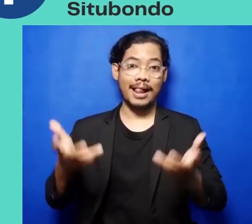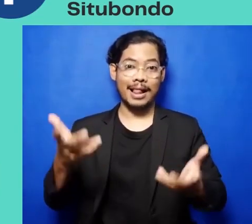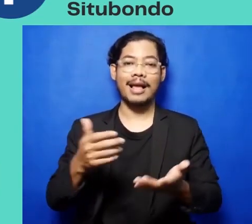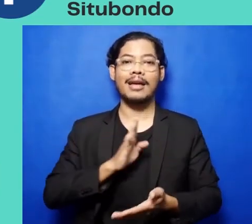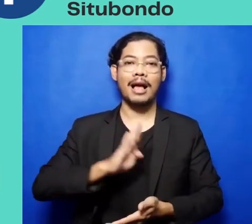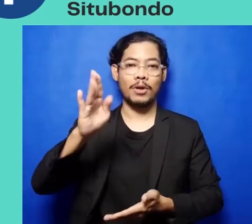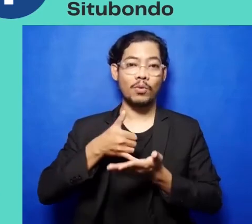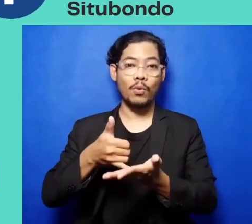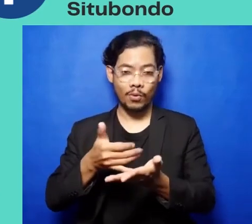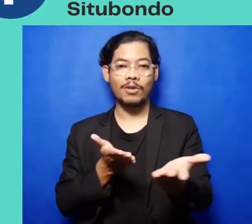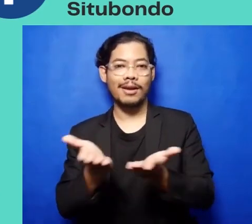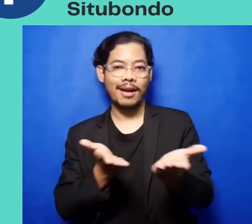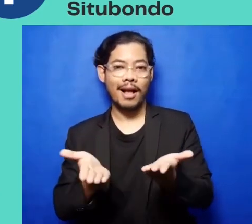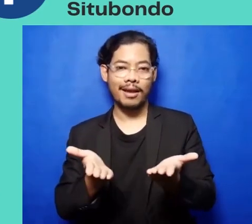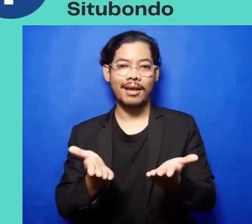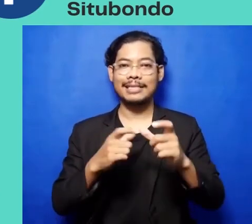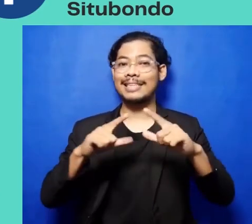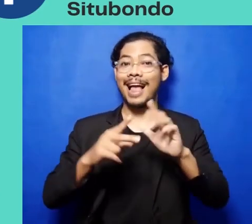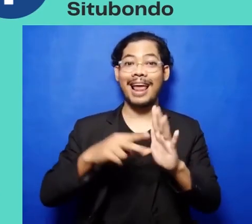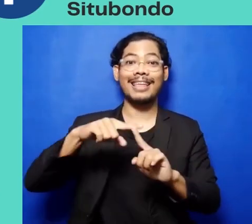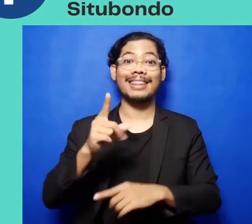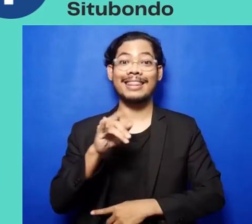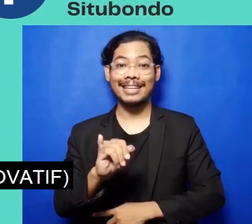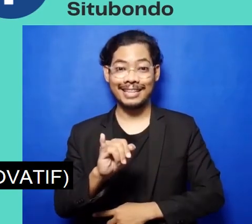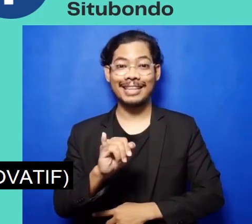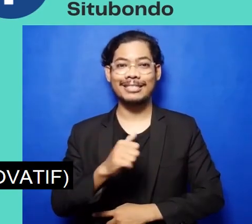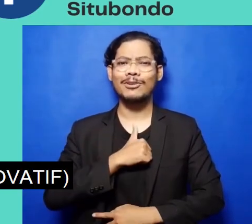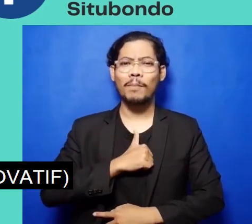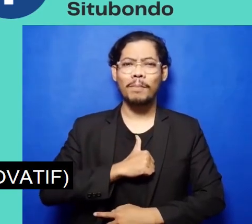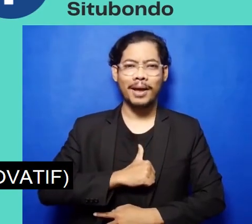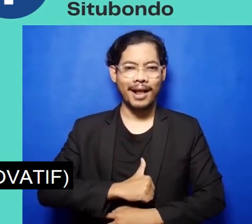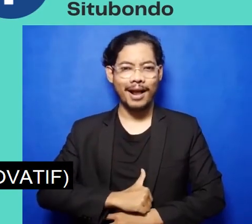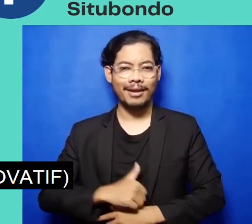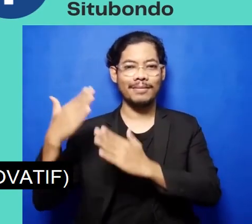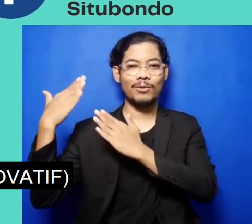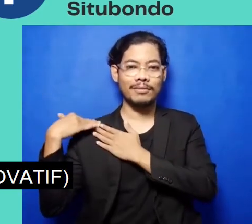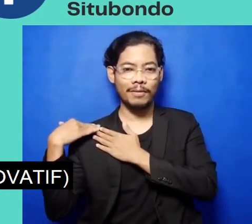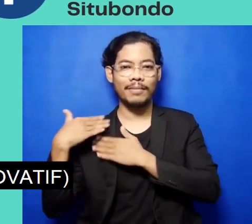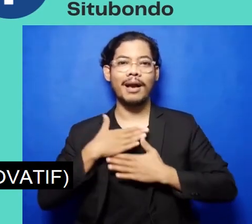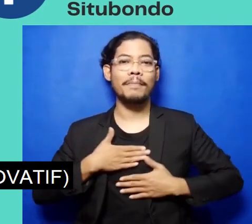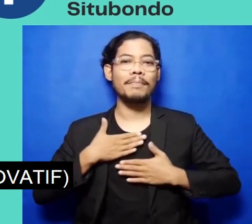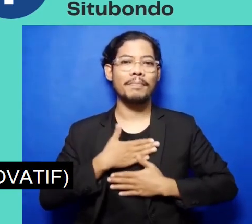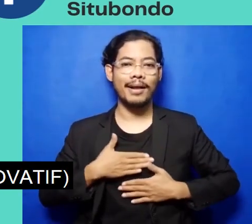Pengadilan Agama Situbondo alayani secara santri, santun,